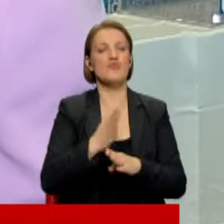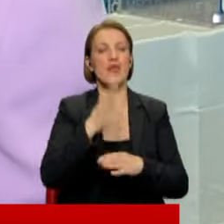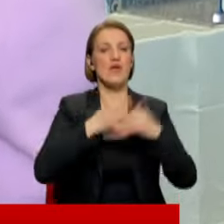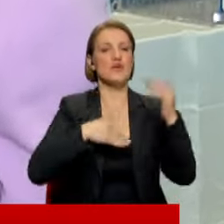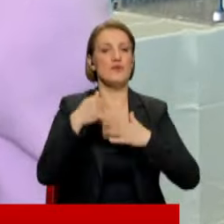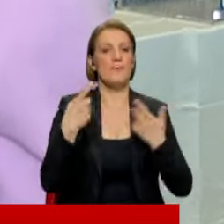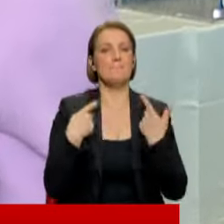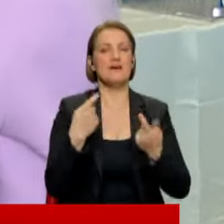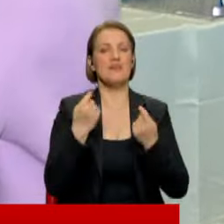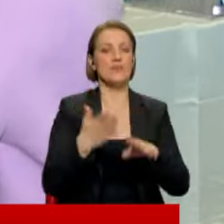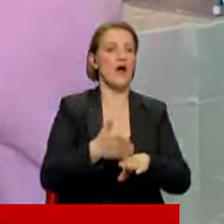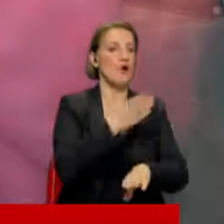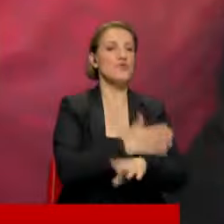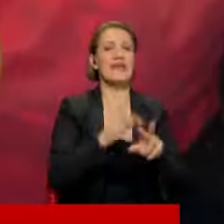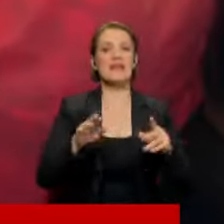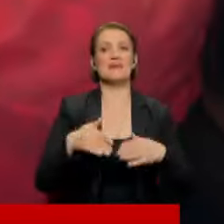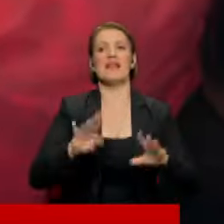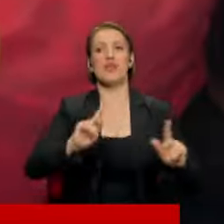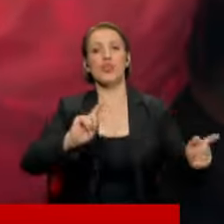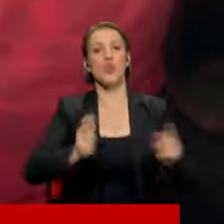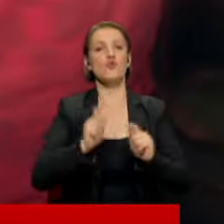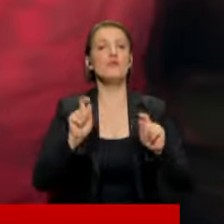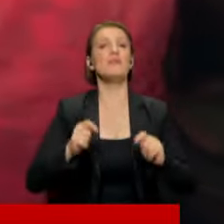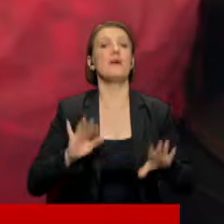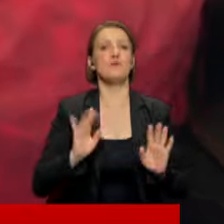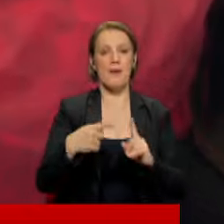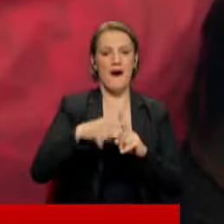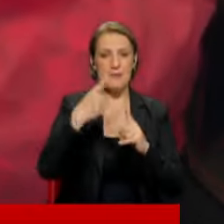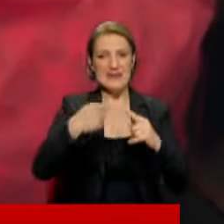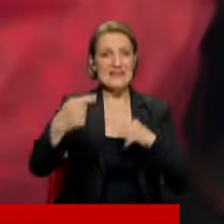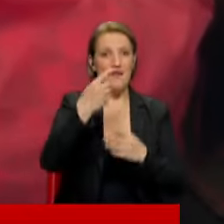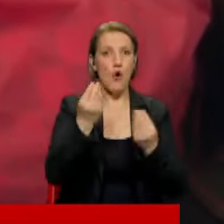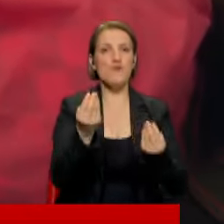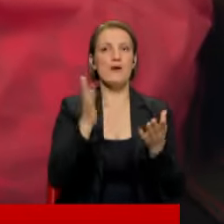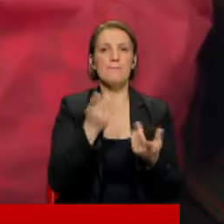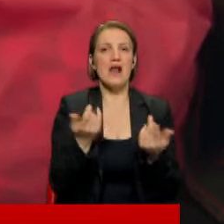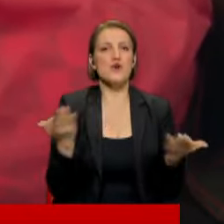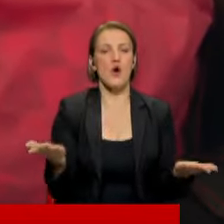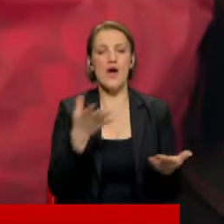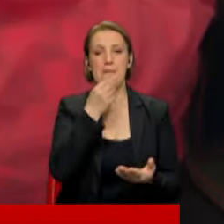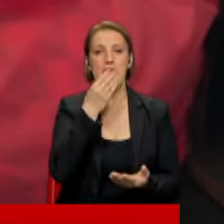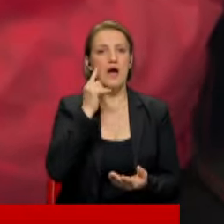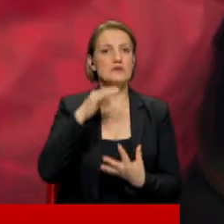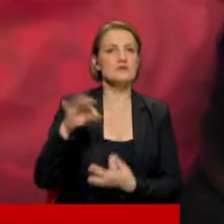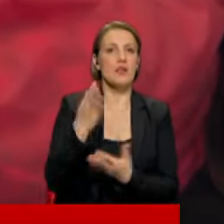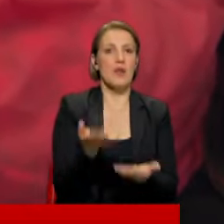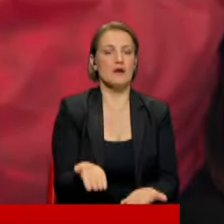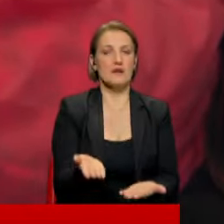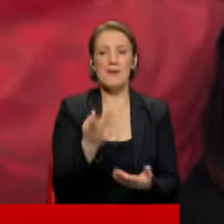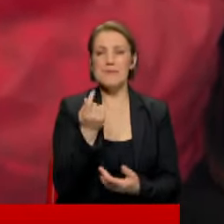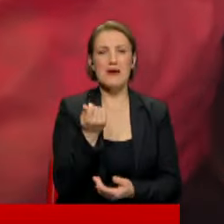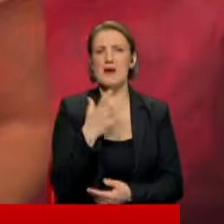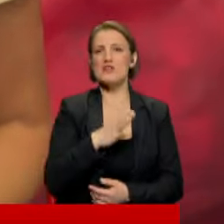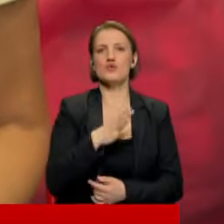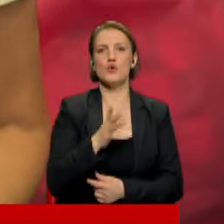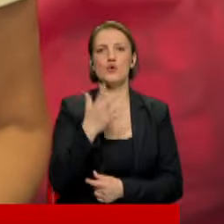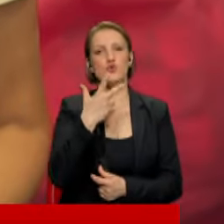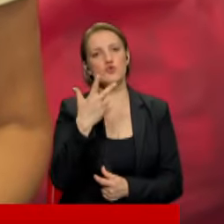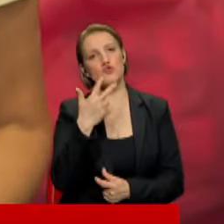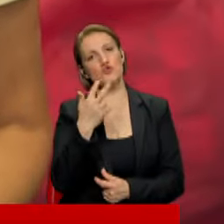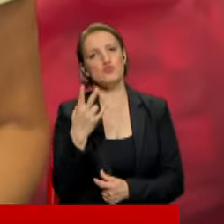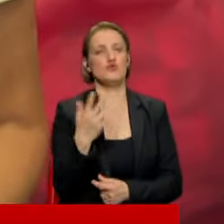maliyetleri daha önceki gibi değil dönüşüm yapılamıyor mu ı bir kat verilmeden parası yok emekli apartmanındaki Herkes ne kadar para isteniyor